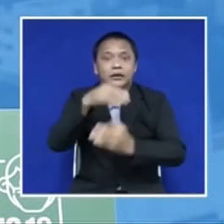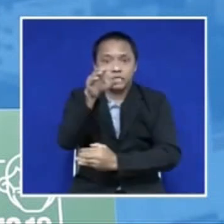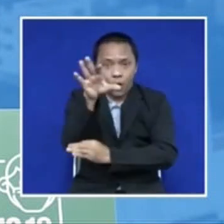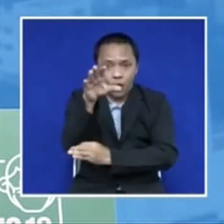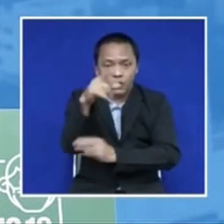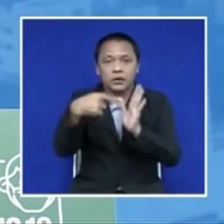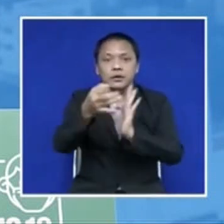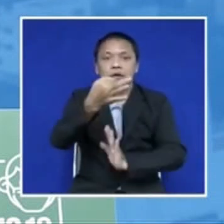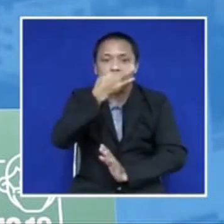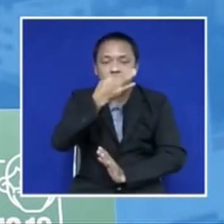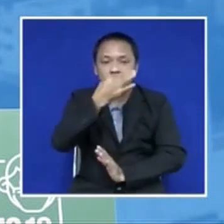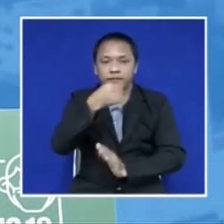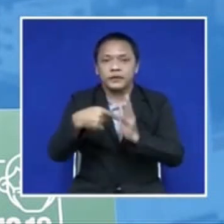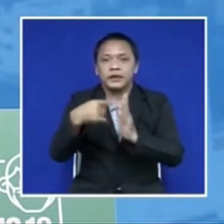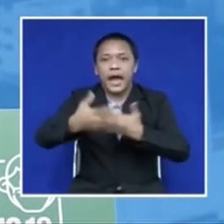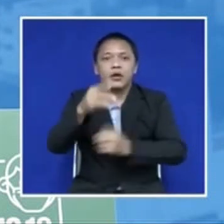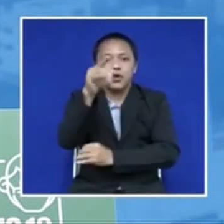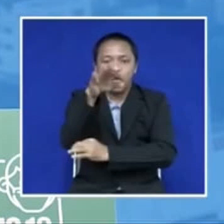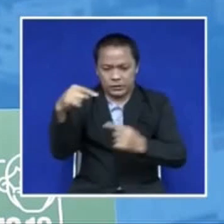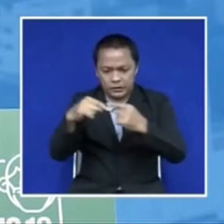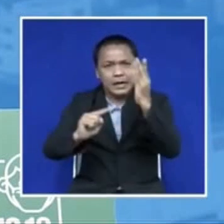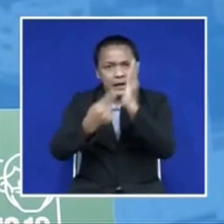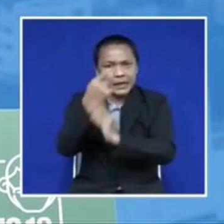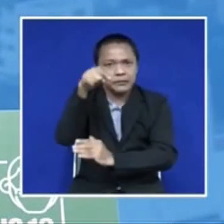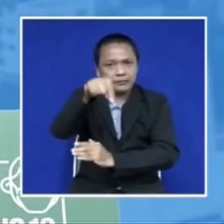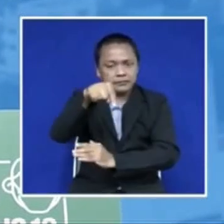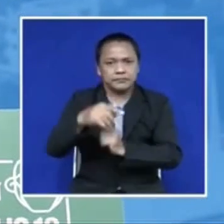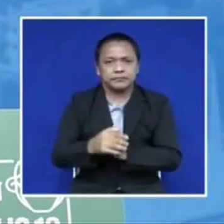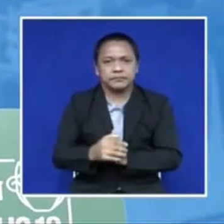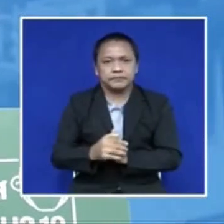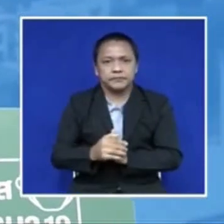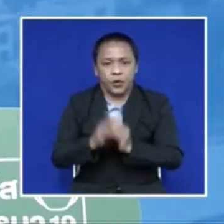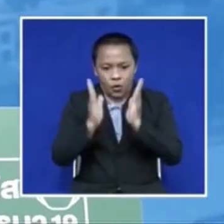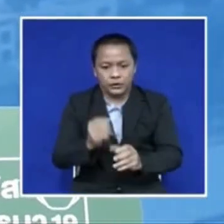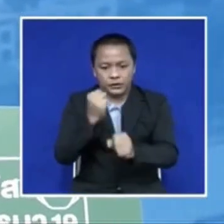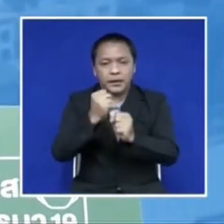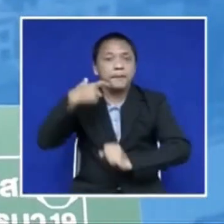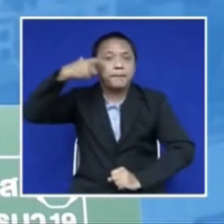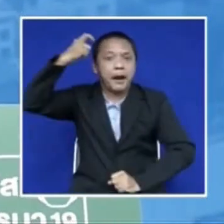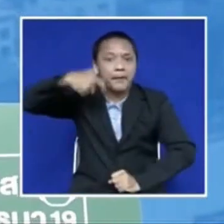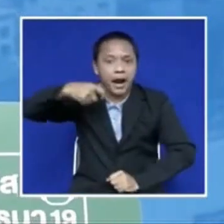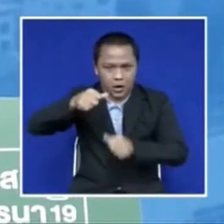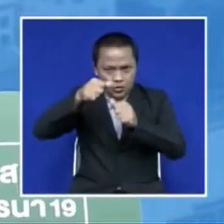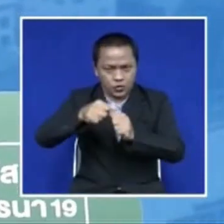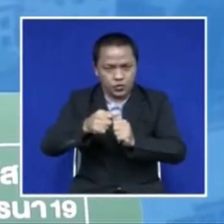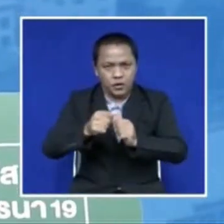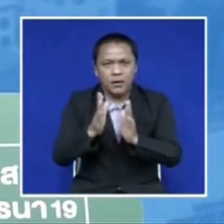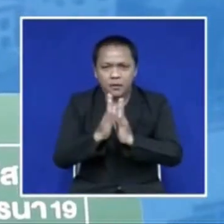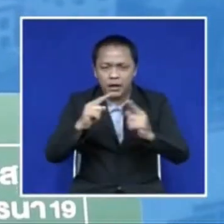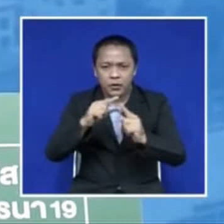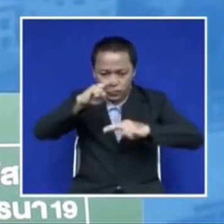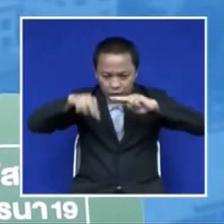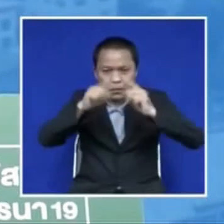ช่วงแรกเมื่อวานนี้ก็เพิ่มเติม 1 300รายก่อนจะขยายต่อไปนะครับเบื้องต้นจะพยายามคุมสถานการณ์บริเวณตลาด